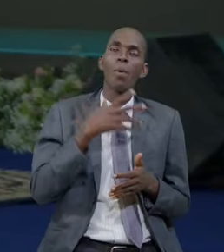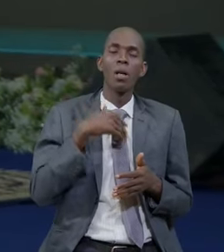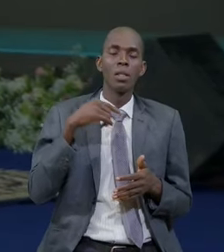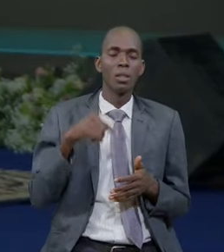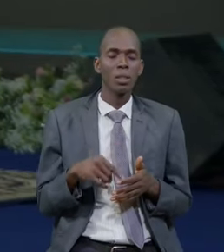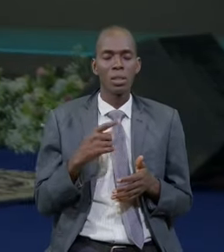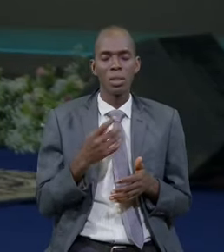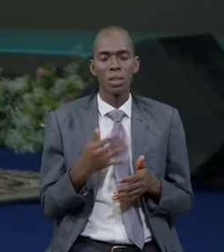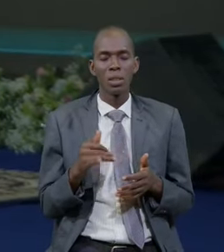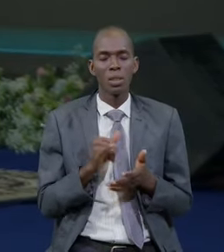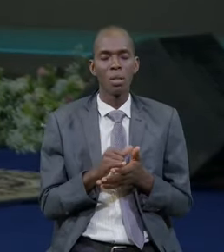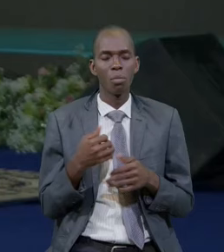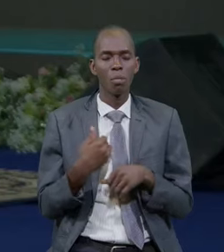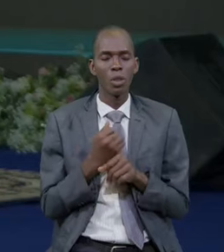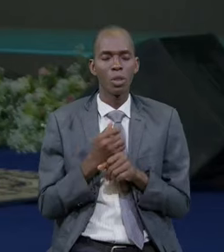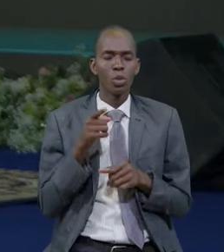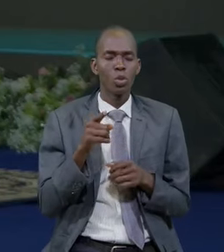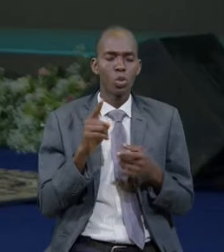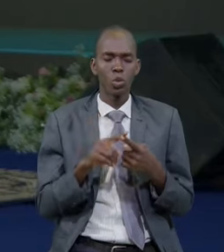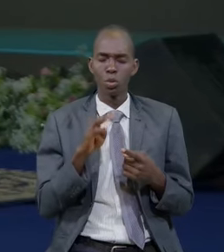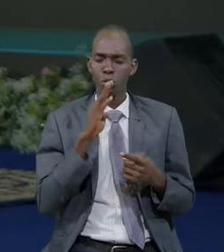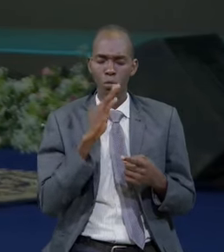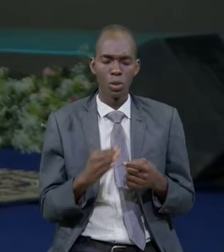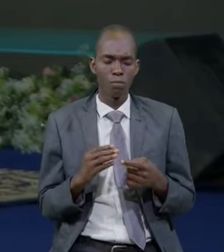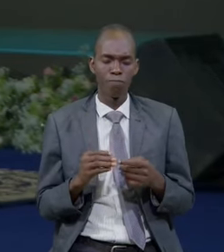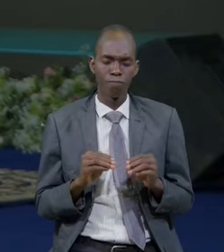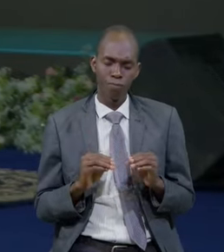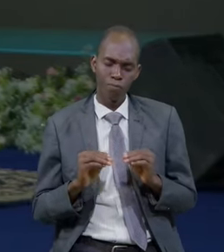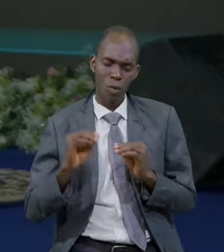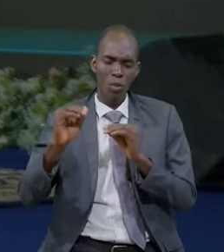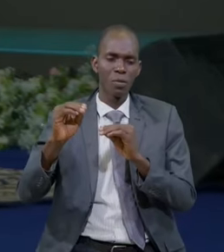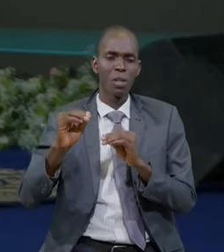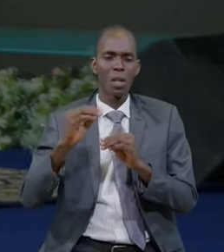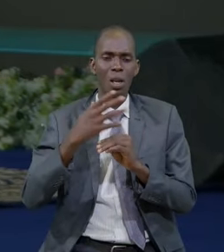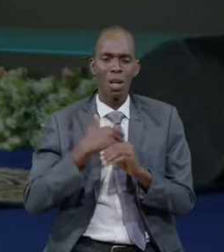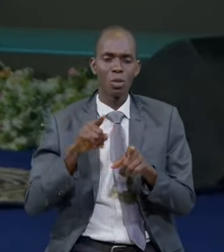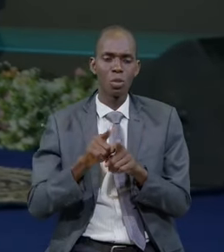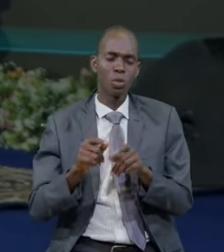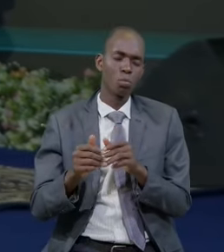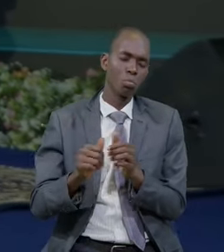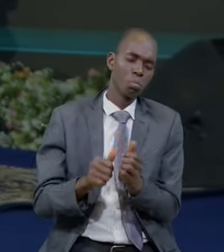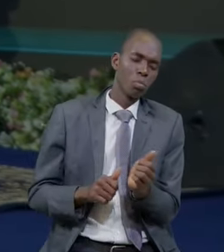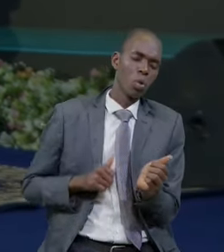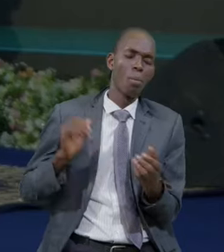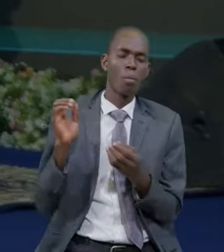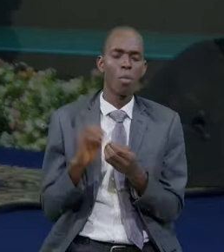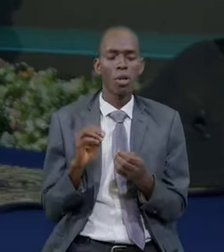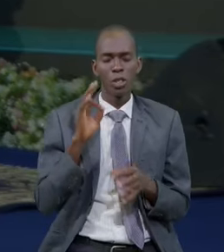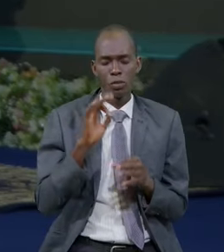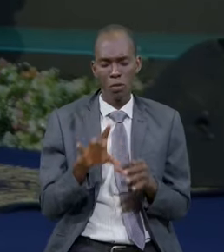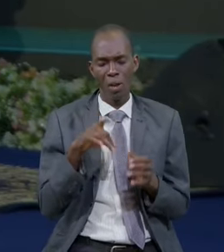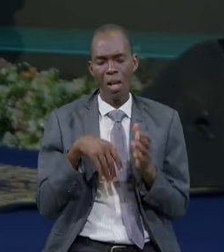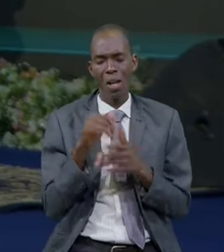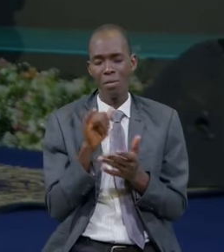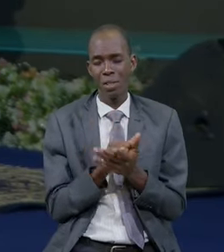2 pas en avant et 7 pas en arrière. Si tu les identifies, c'est l'onction qui viendra sur